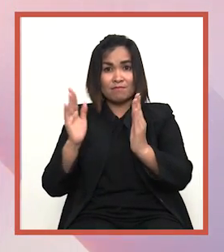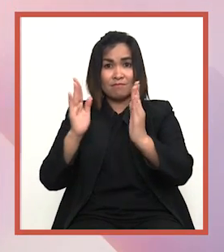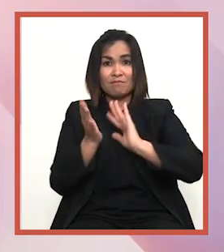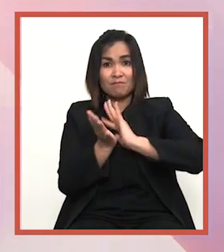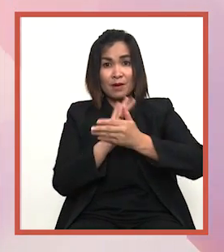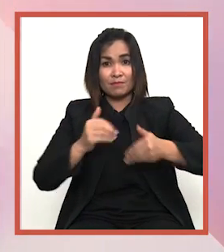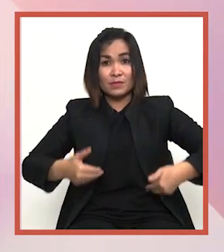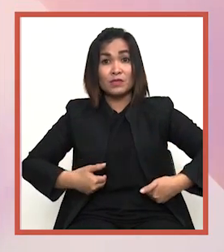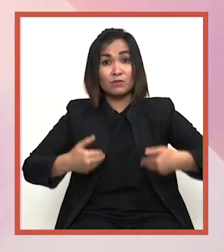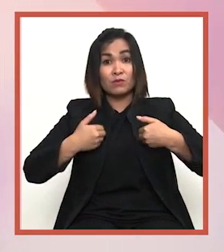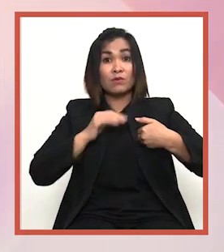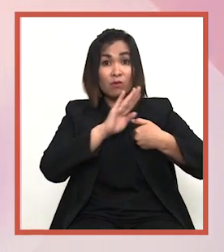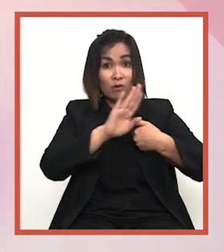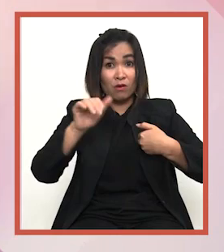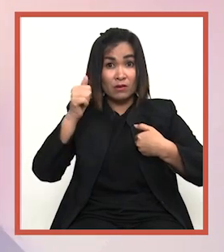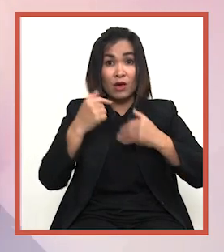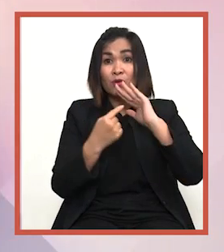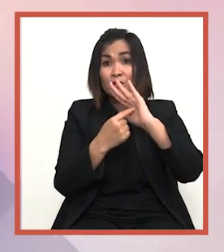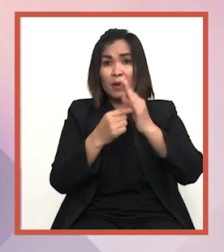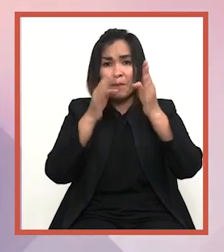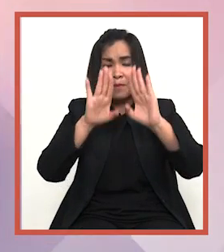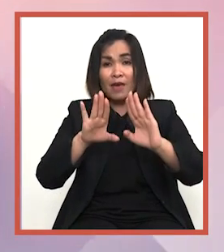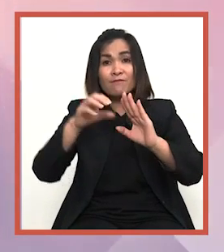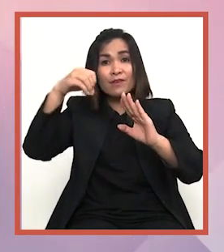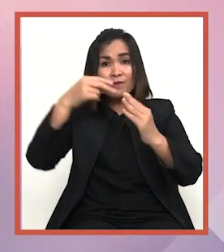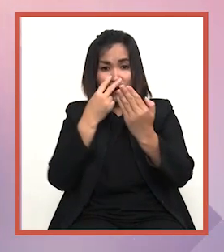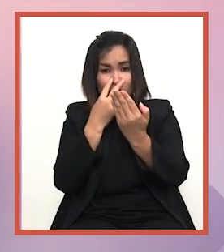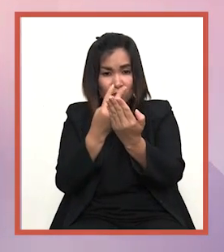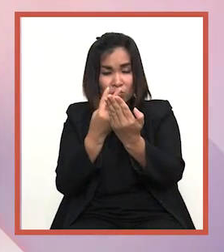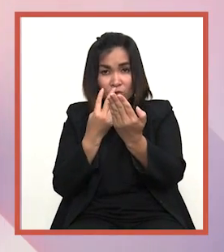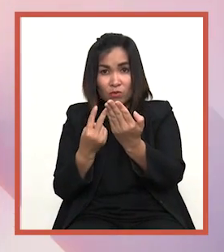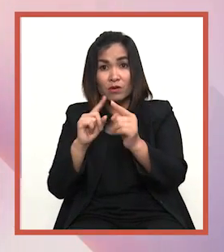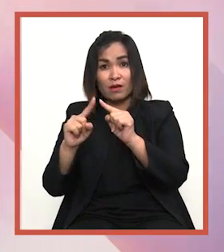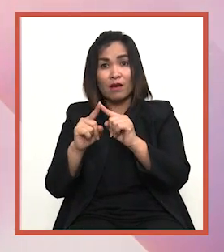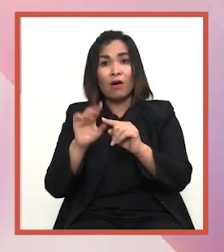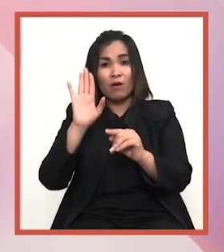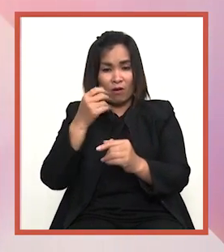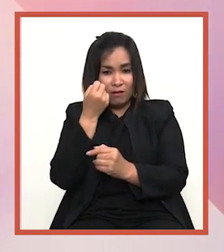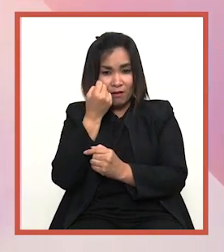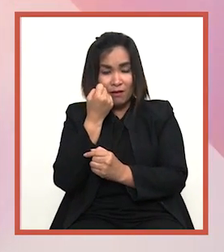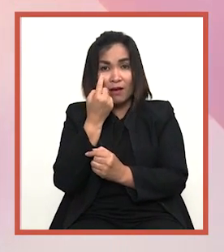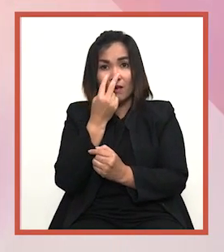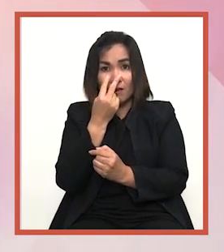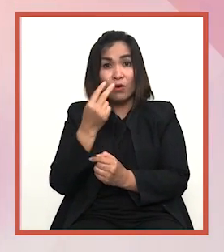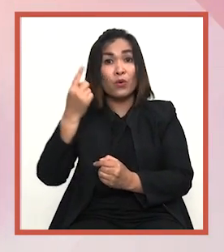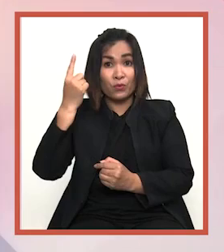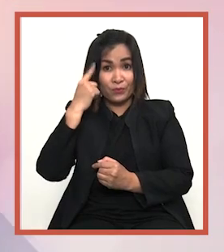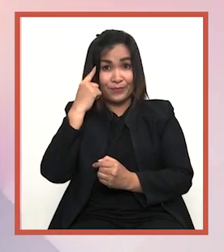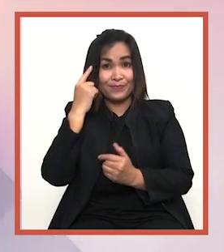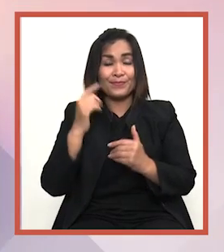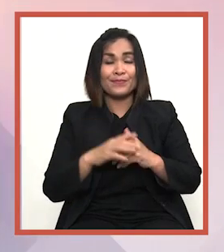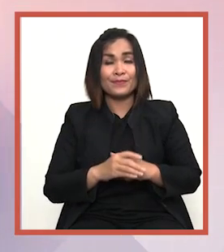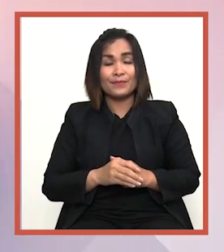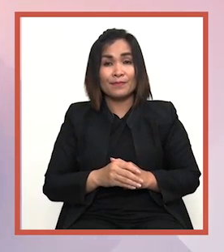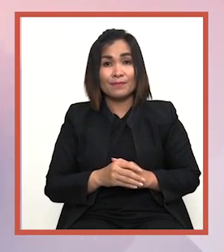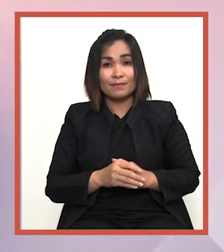หมือนกันนะครับเช่นการอ่านแบบไฟฟ้านะครับทั่วไปนะครับนักเรียนก็จะคุ้นเคยนะครับแล้วก็ผ่านตากันไปแล้วบ้างนะครับ